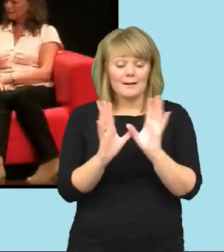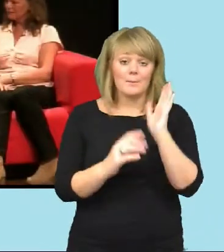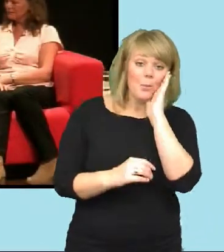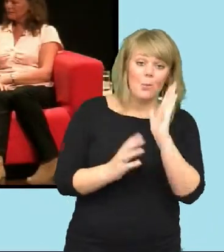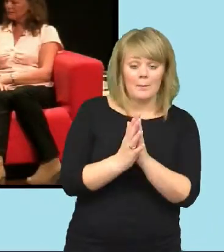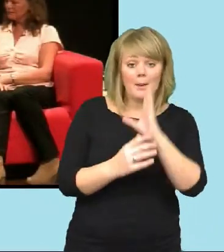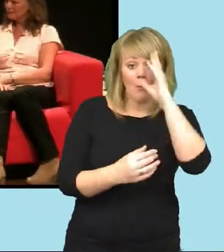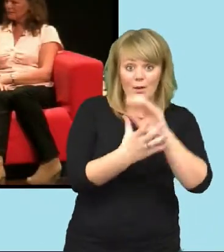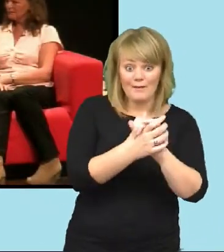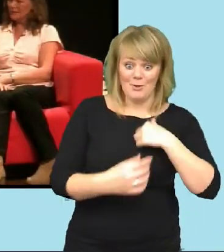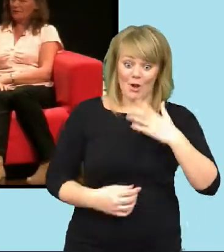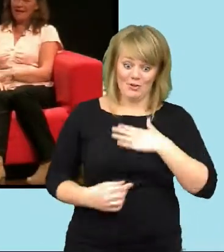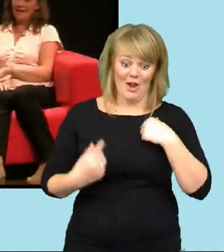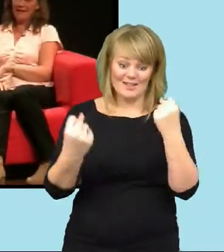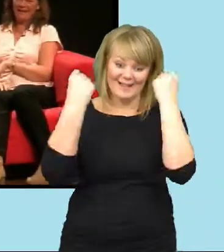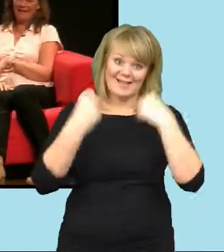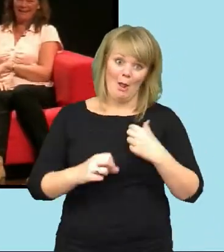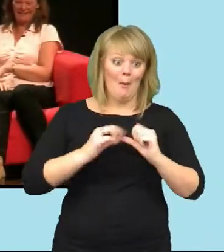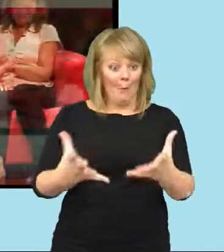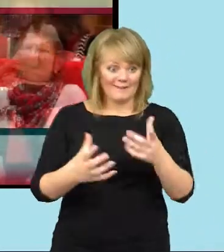starkt av mig att låta det ske.